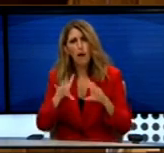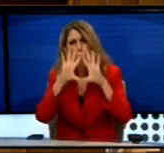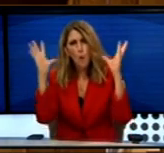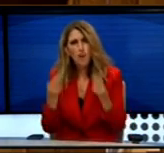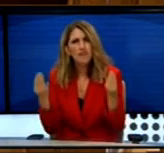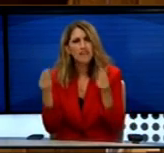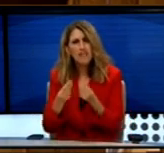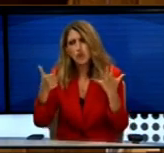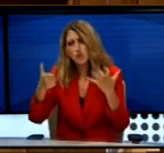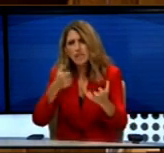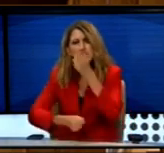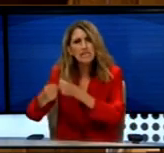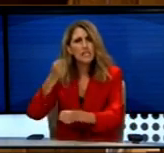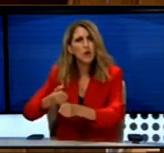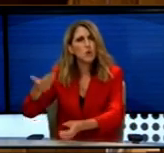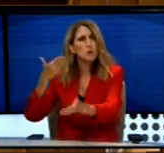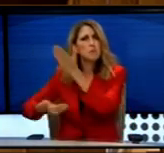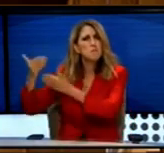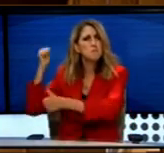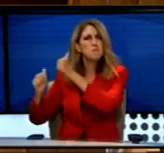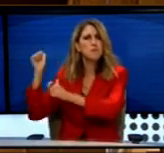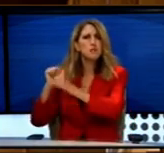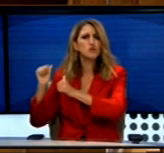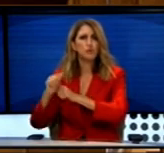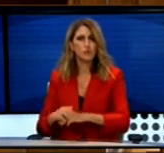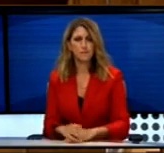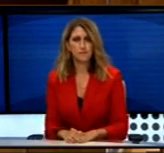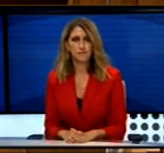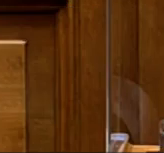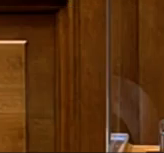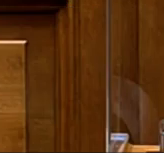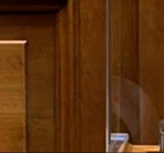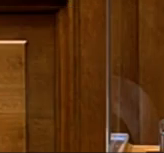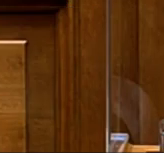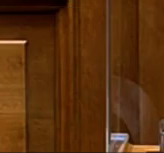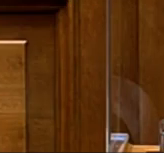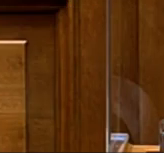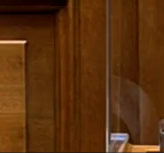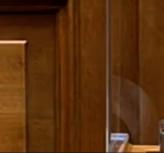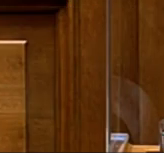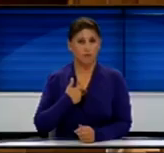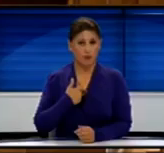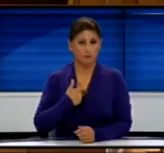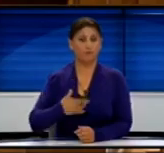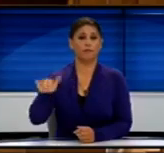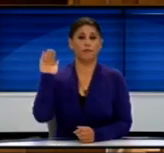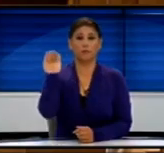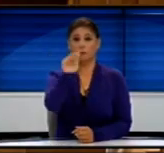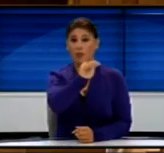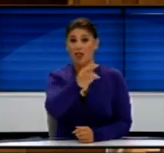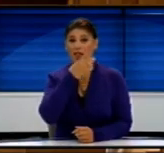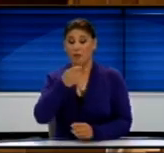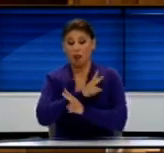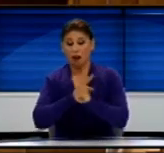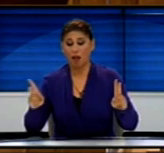τότε ευδοκιμούσαν αυτές οι πρακτικές και αυτές οι λογικές. Σας καλούμε να πείτε ξεκάθαρα το λόγο